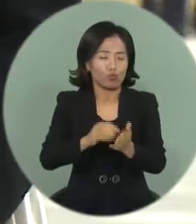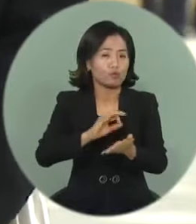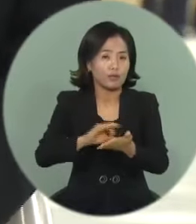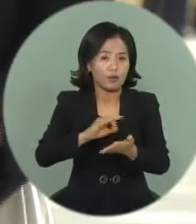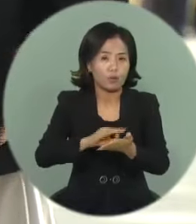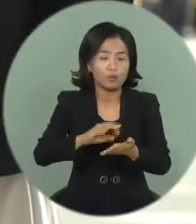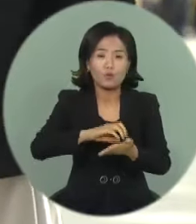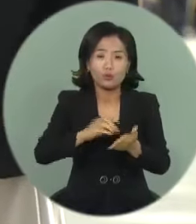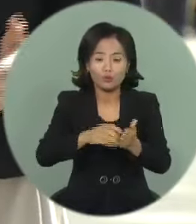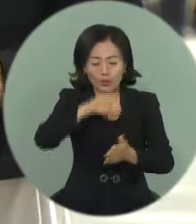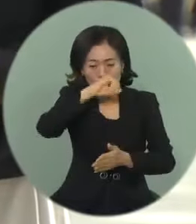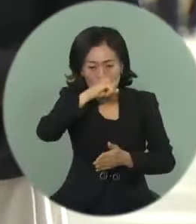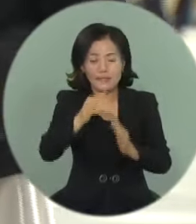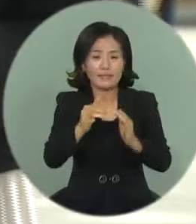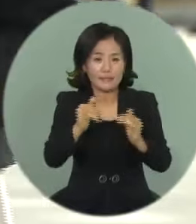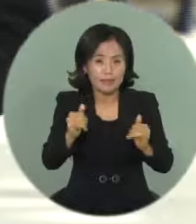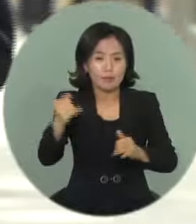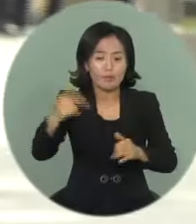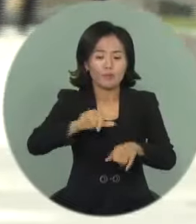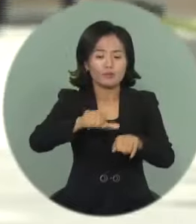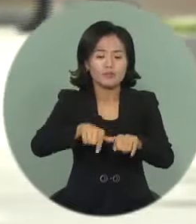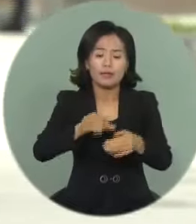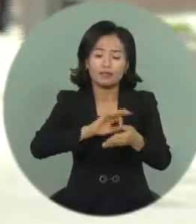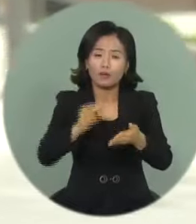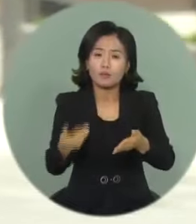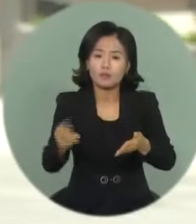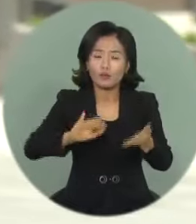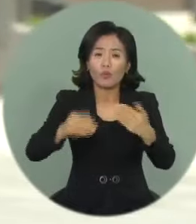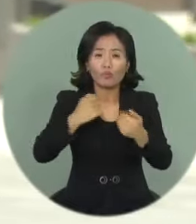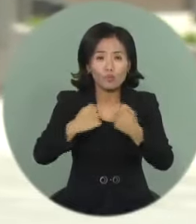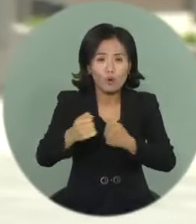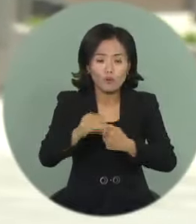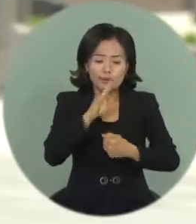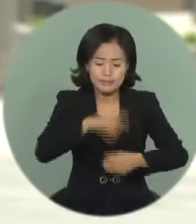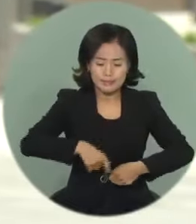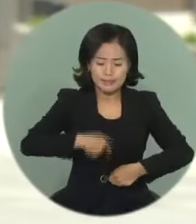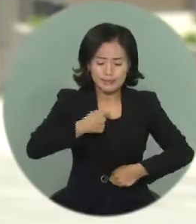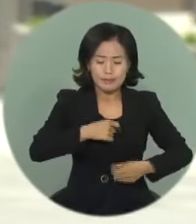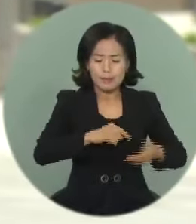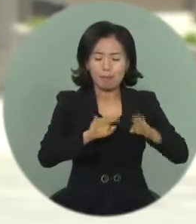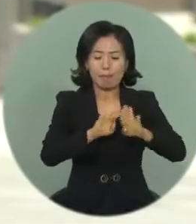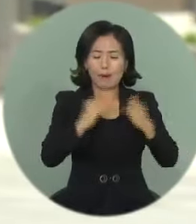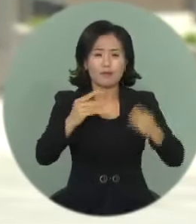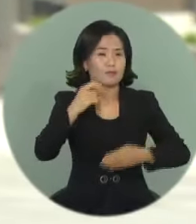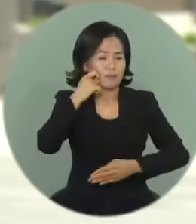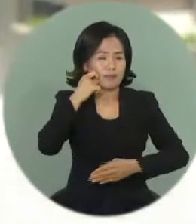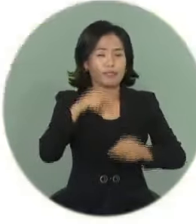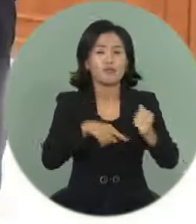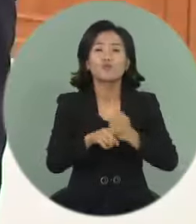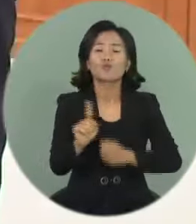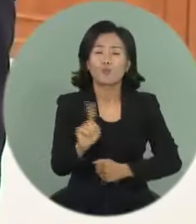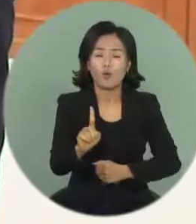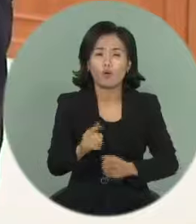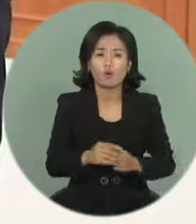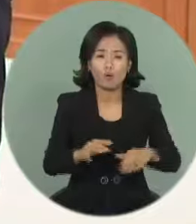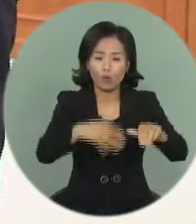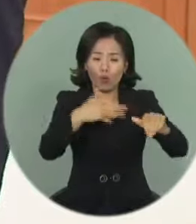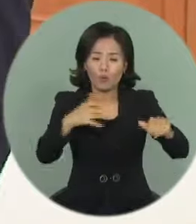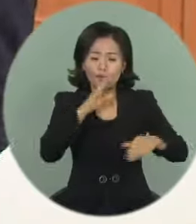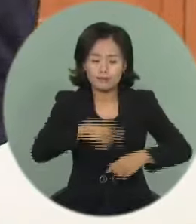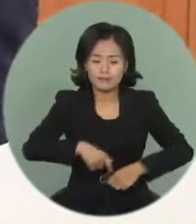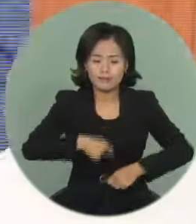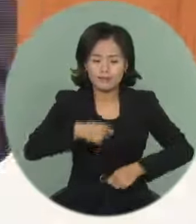그만큼의 예산 인력 그리고 시간을 들었음에도 진실을 풀어내지 못한 이유는 무엇일까요 518